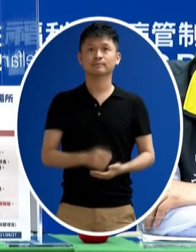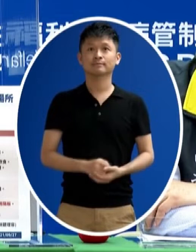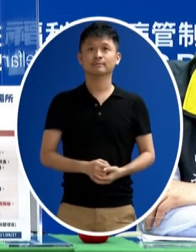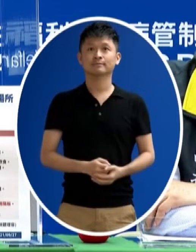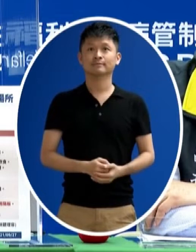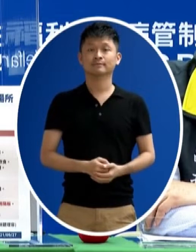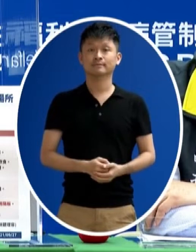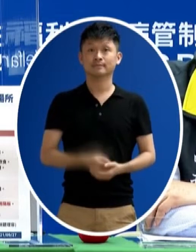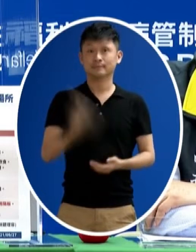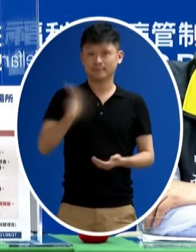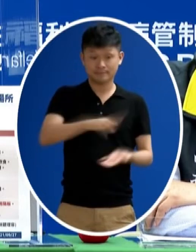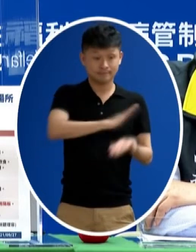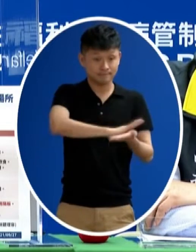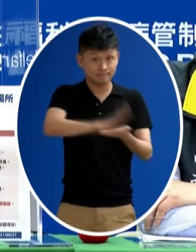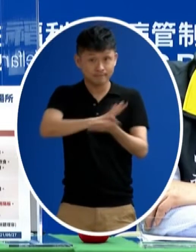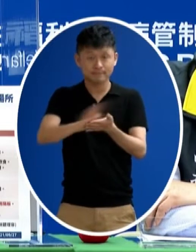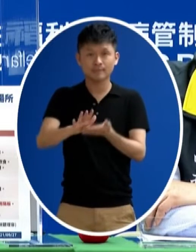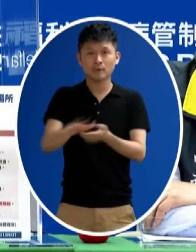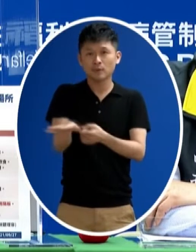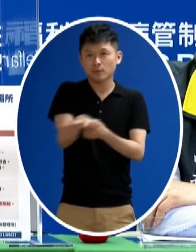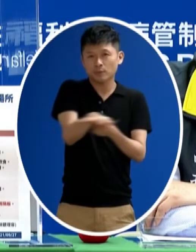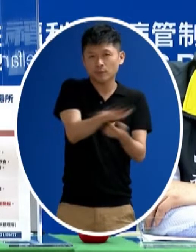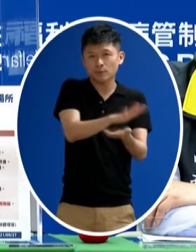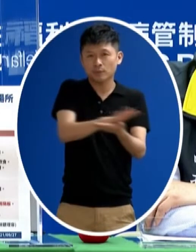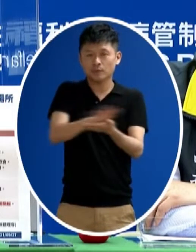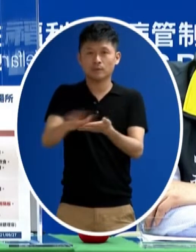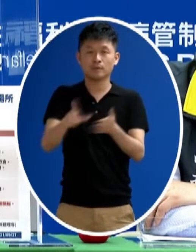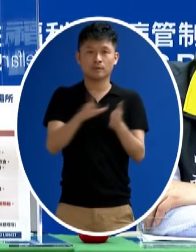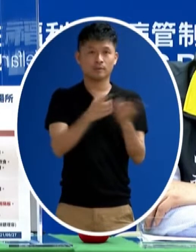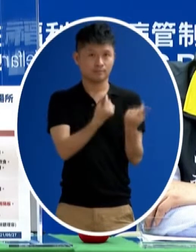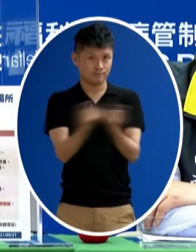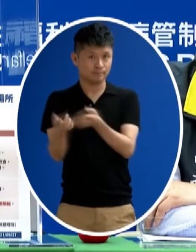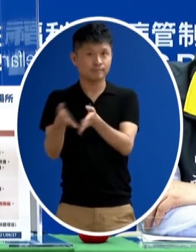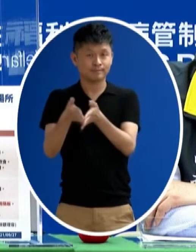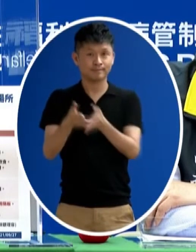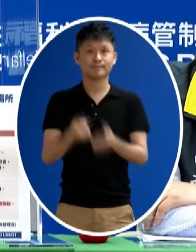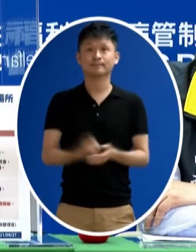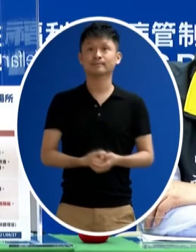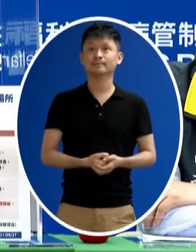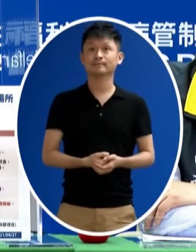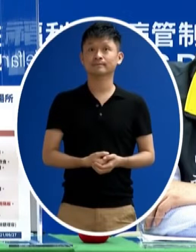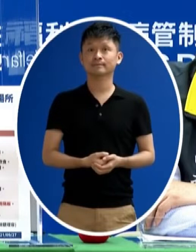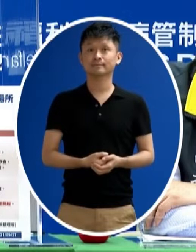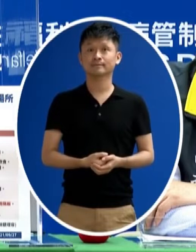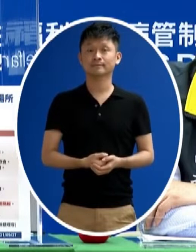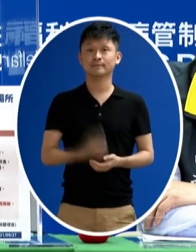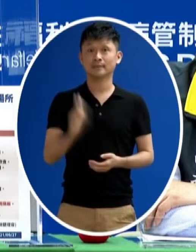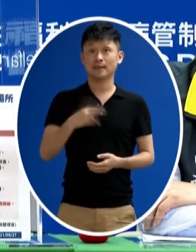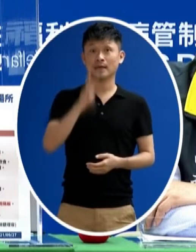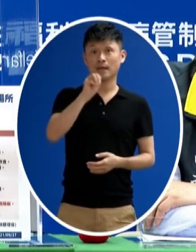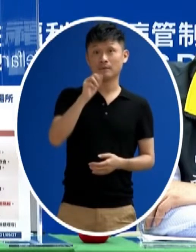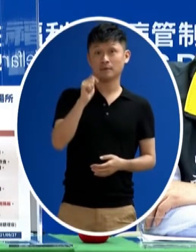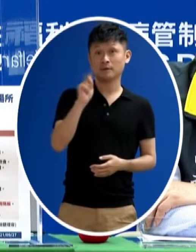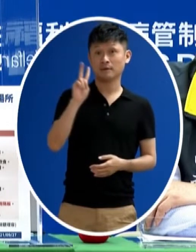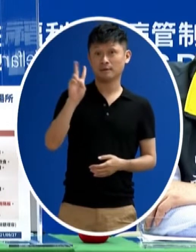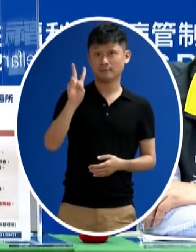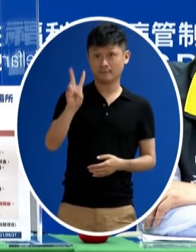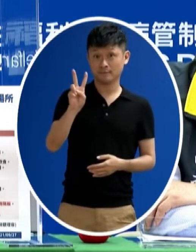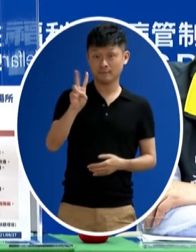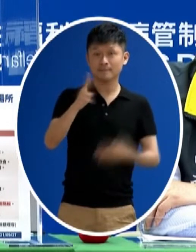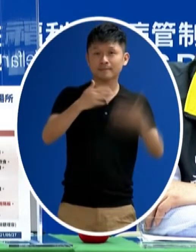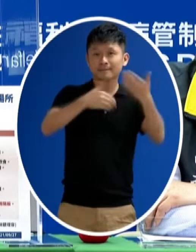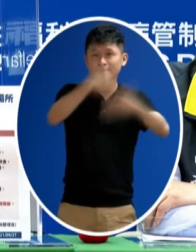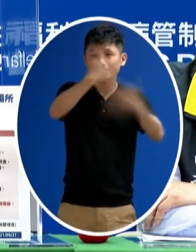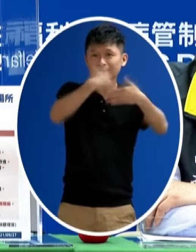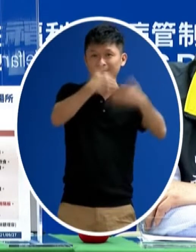那的清消都要定期把清消做好。那录影的在那个 MTV 就是录影节